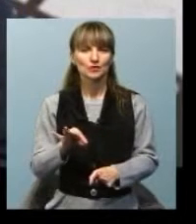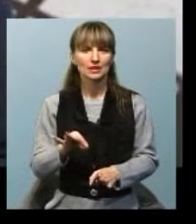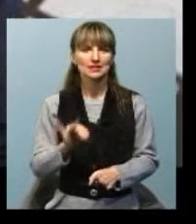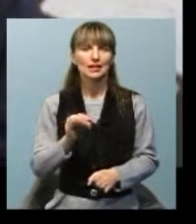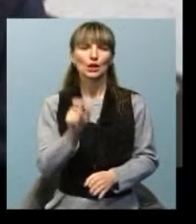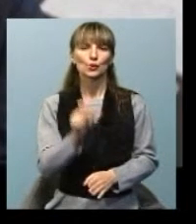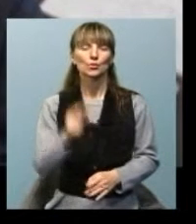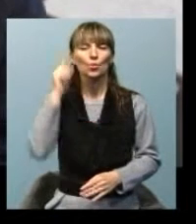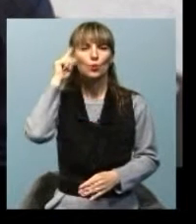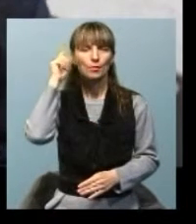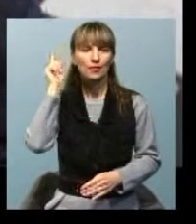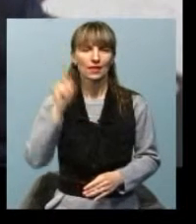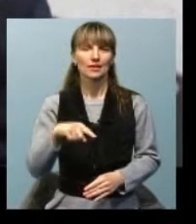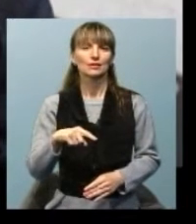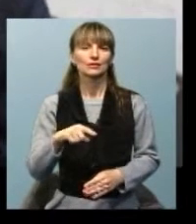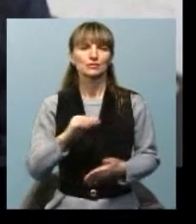люди